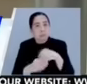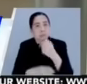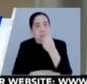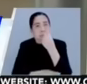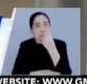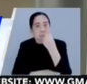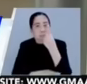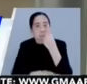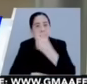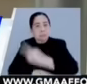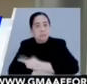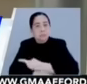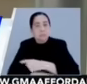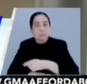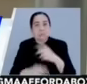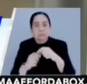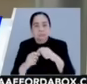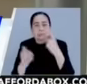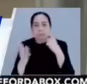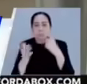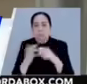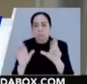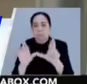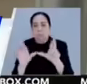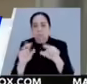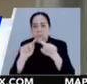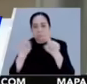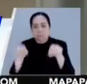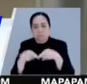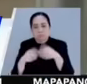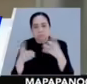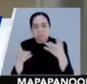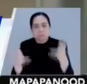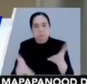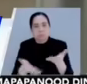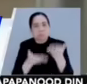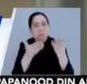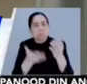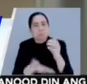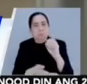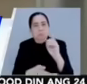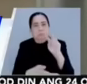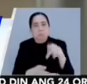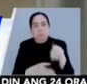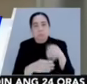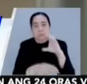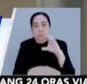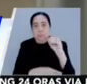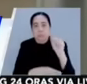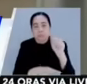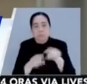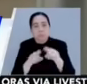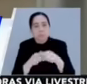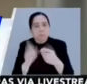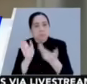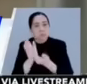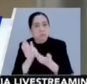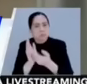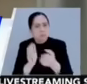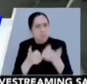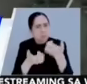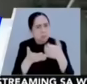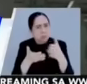11 araw. Acknowledgement receipts lamang ang isinumite ng OVP sa Commission on Audit bilang patunay kung paano ginamit ang